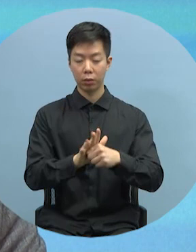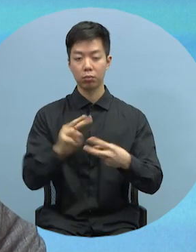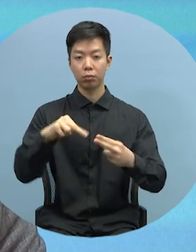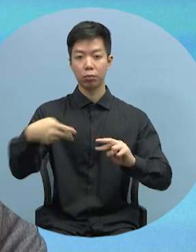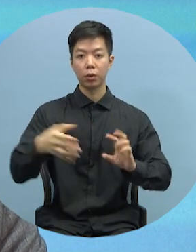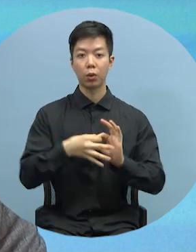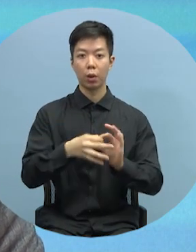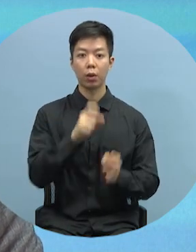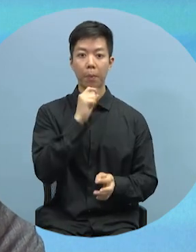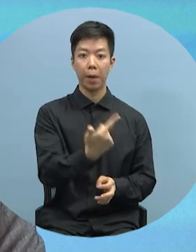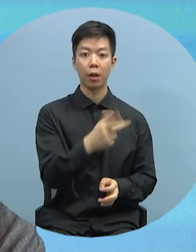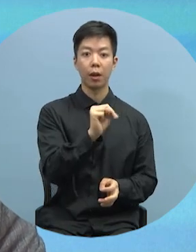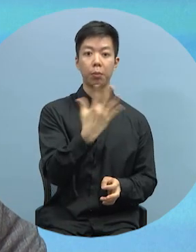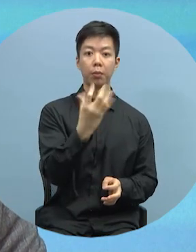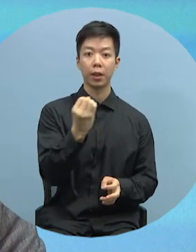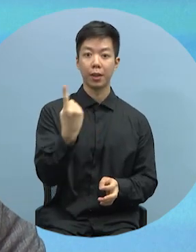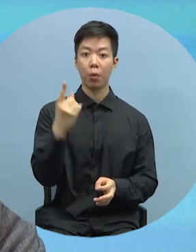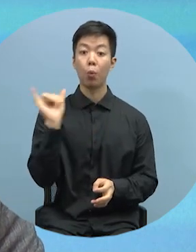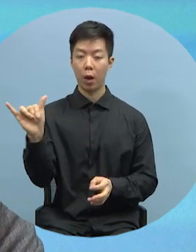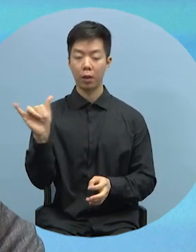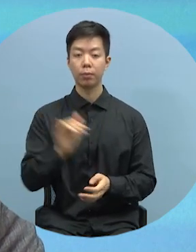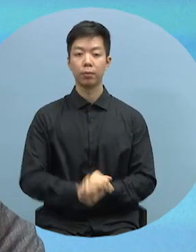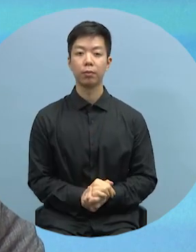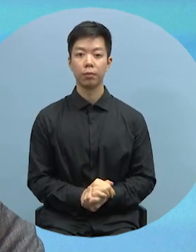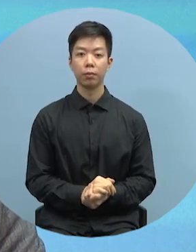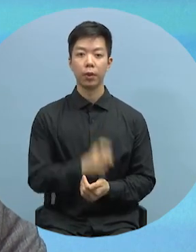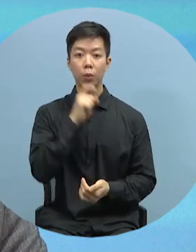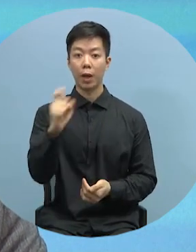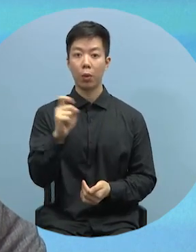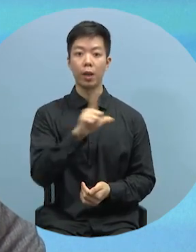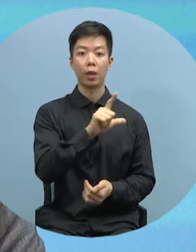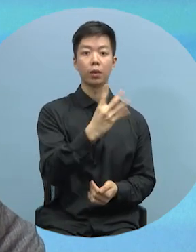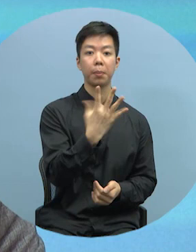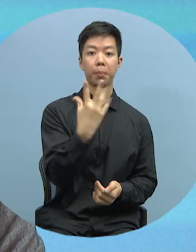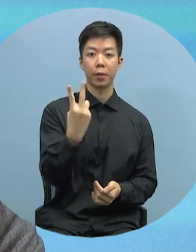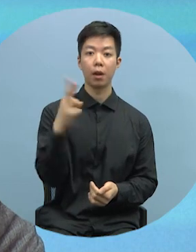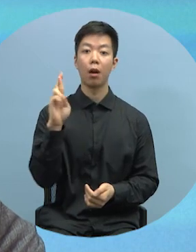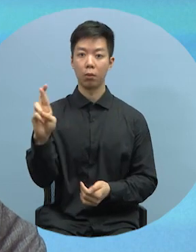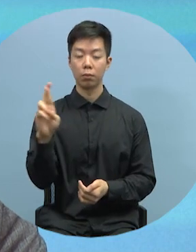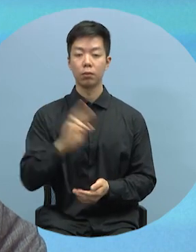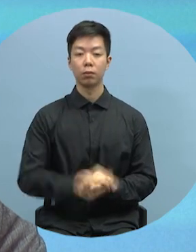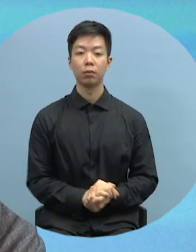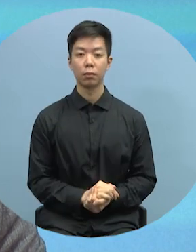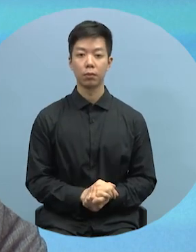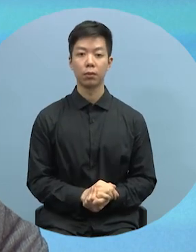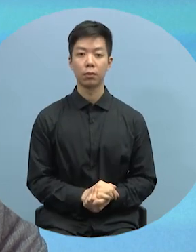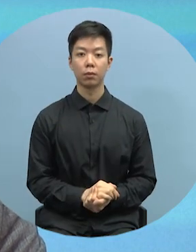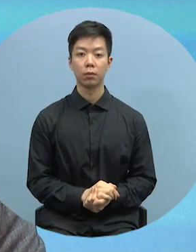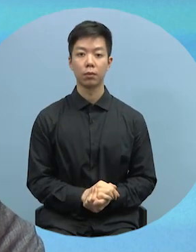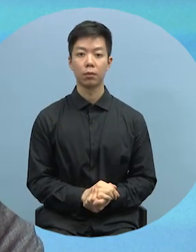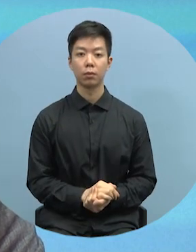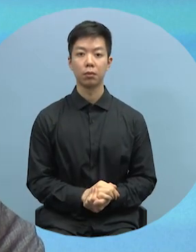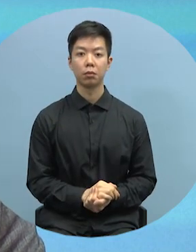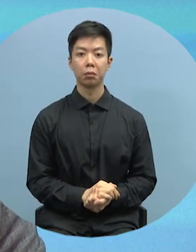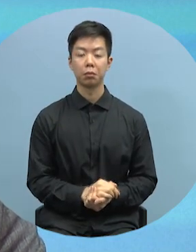咧就係 N501Y 變異病毒株，9宗咧就係 L452R 嘅變異病毒株。我哋都睇到第二